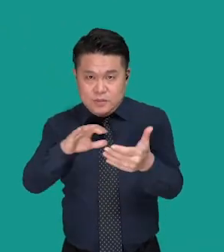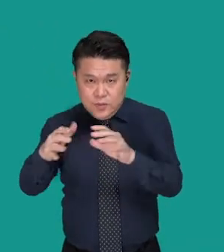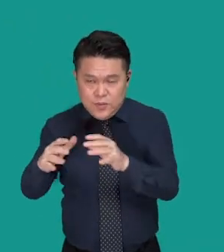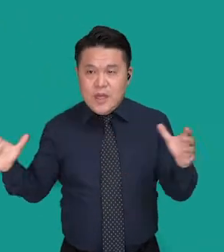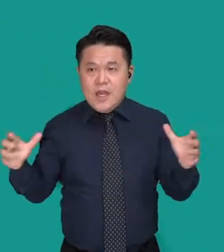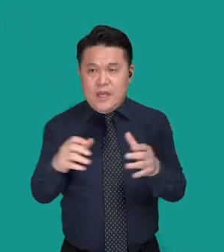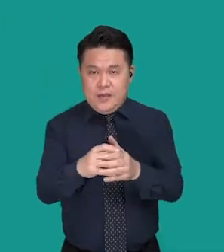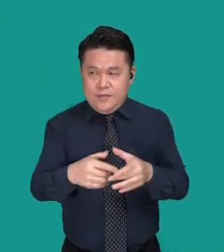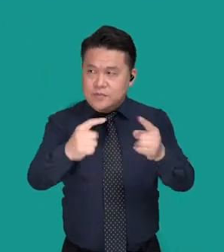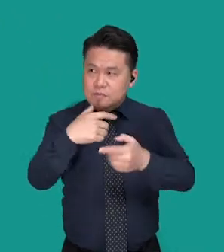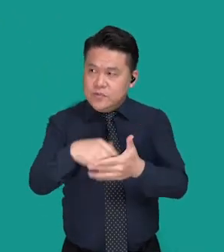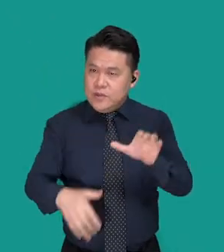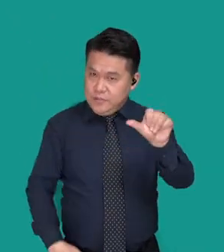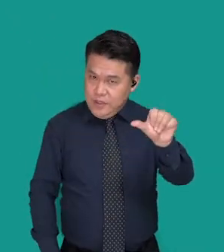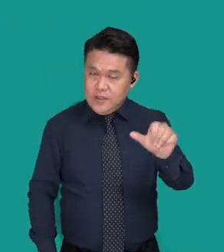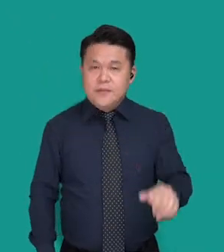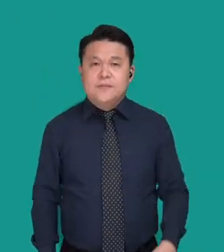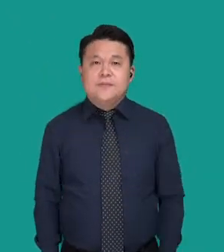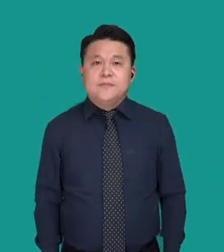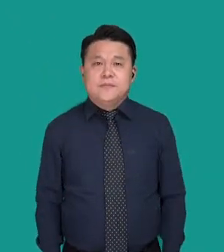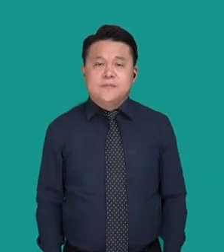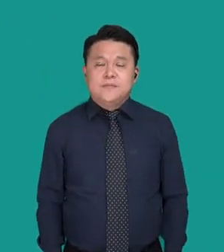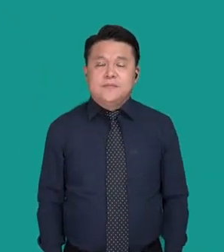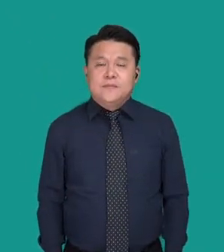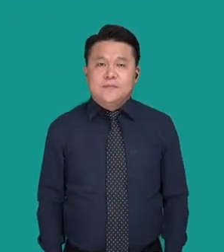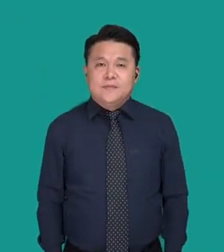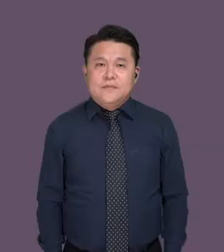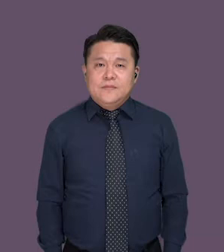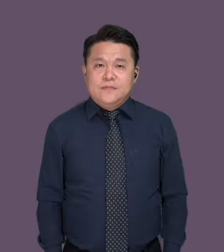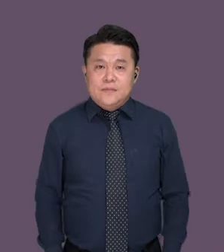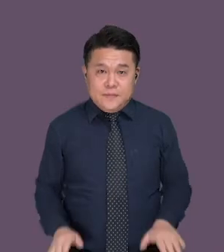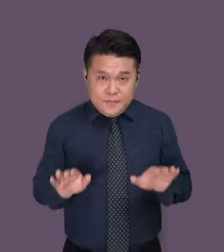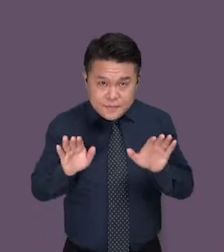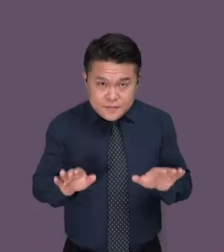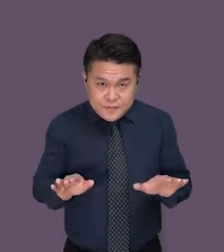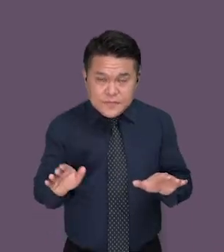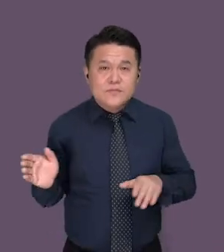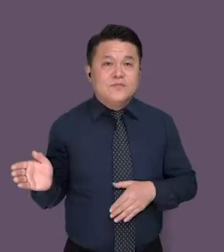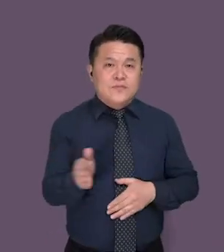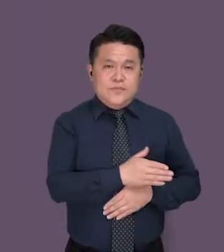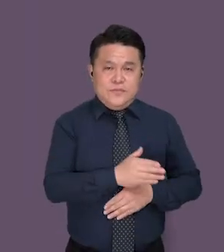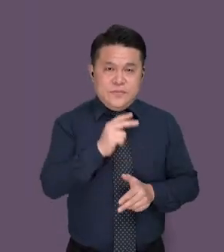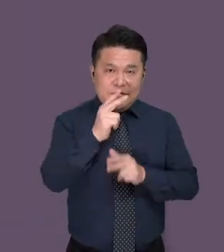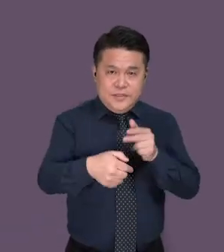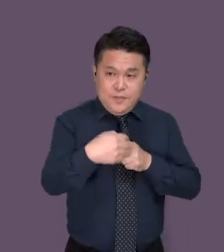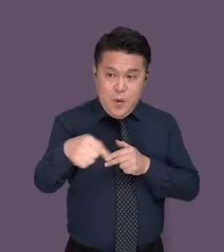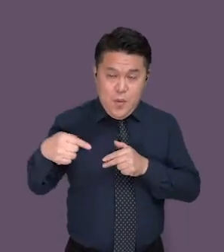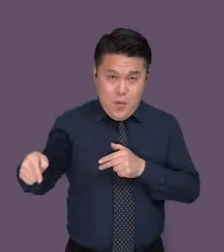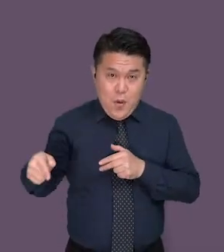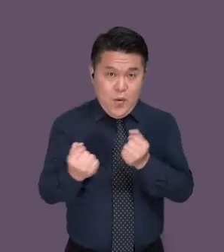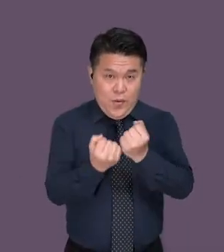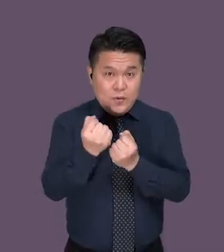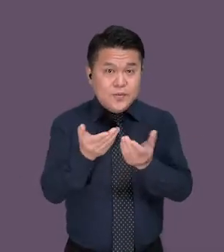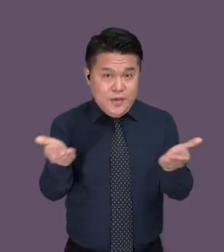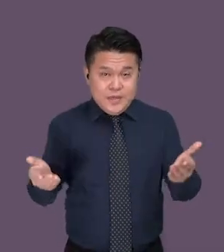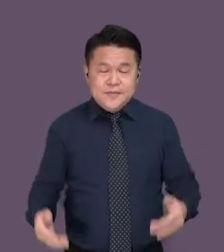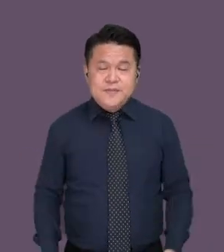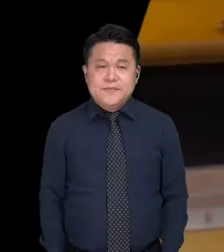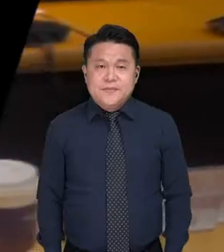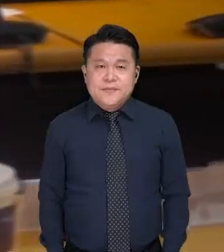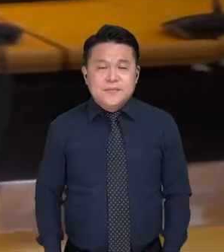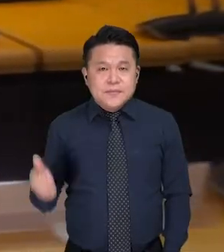한국장애인인권포럼 총 5개 기관이 공모사업에 함께하였습니다. 그럼 지금부터 각 사업들을 알아보겠습니다.